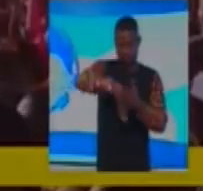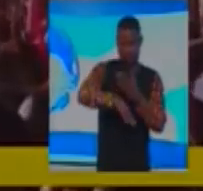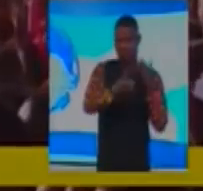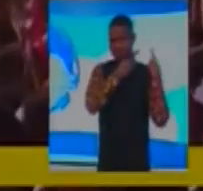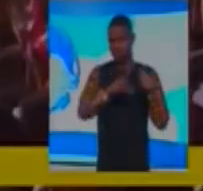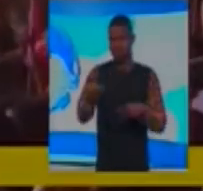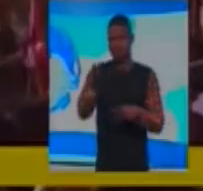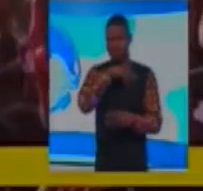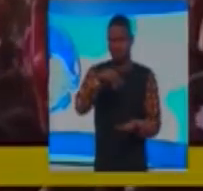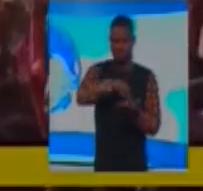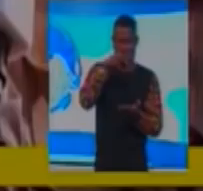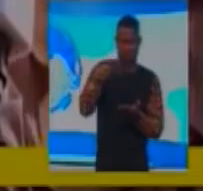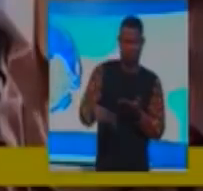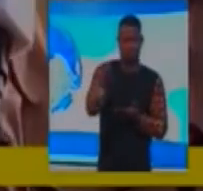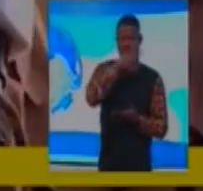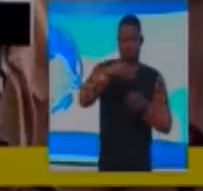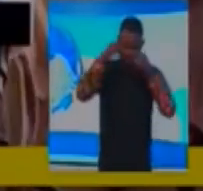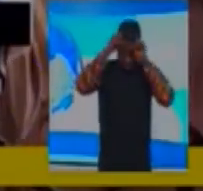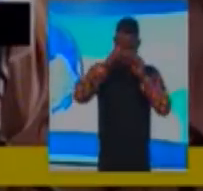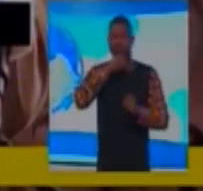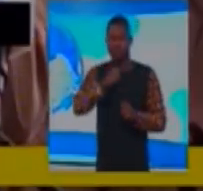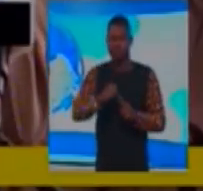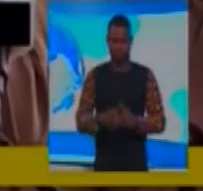chute d'Omar el-Béchir.